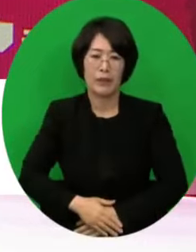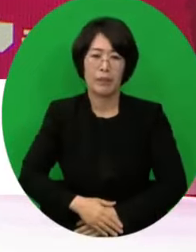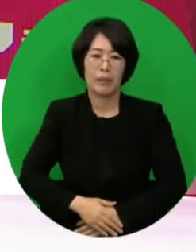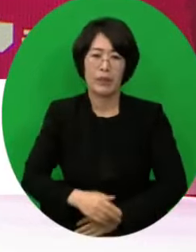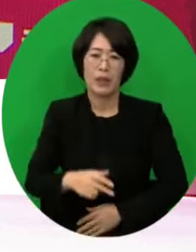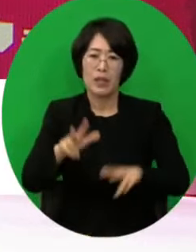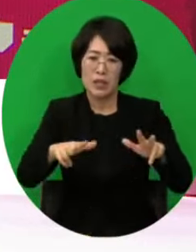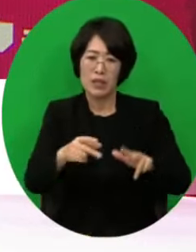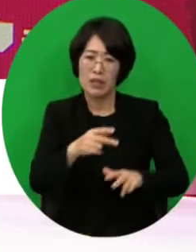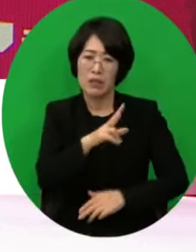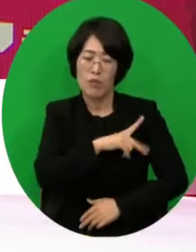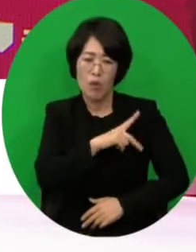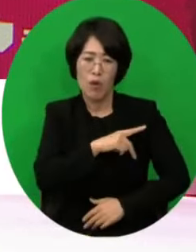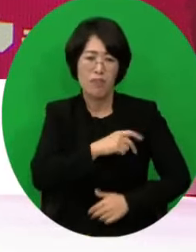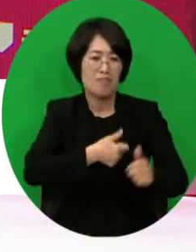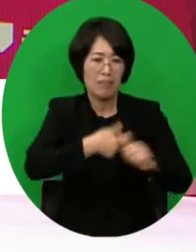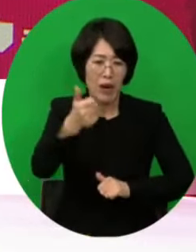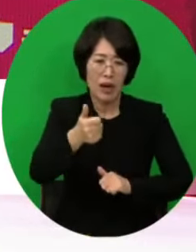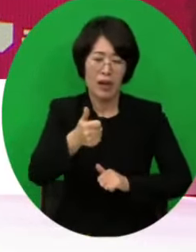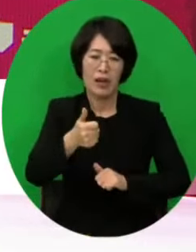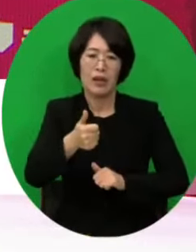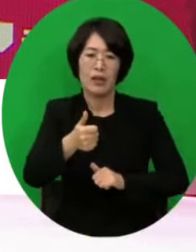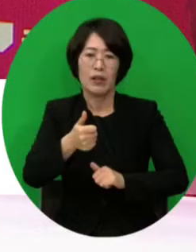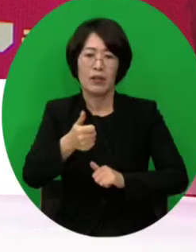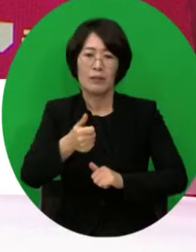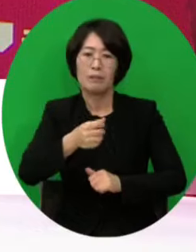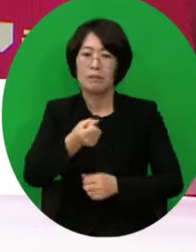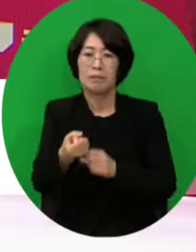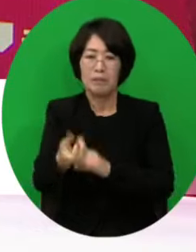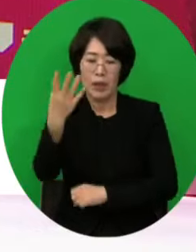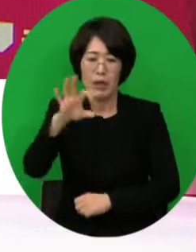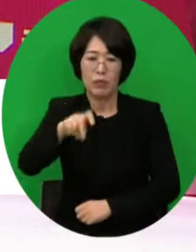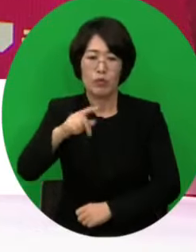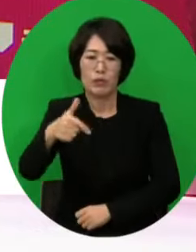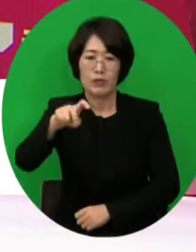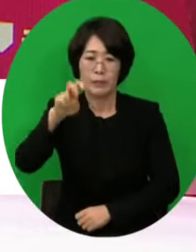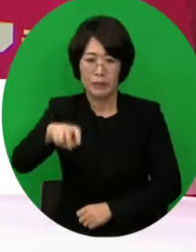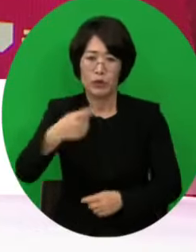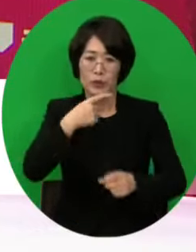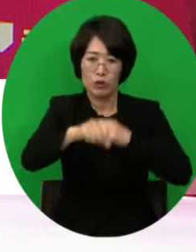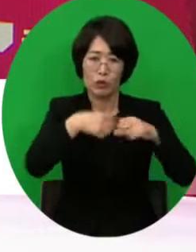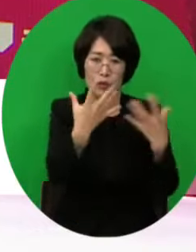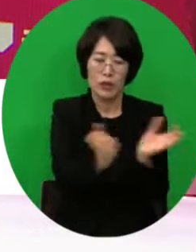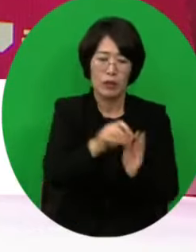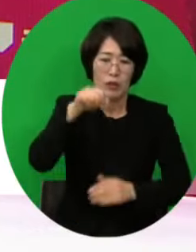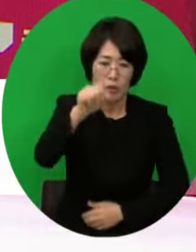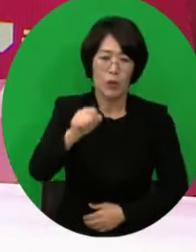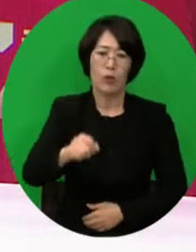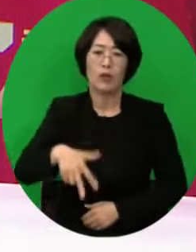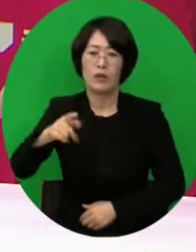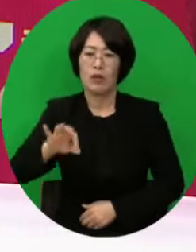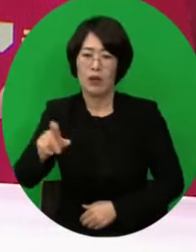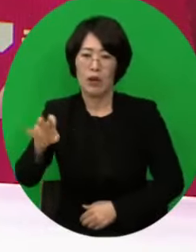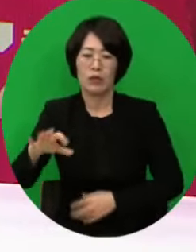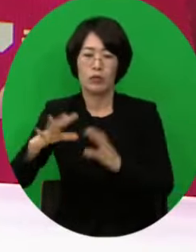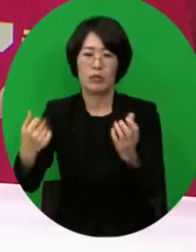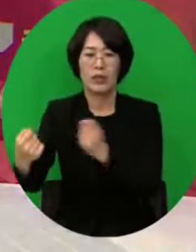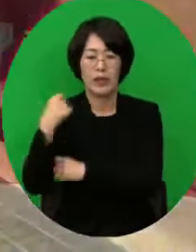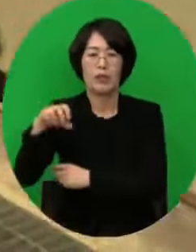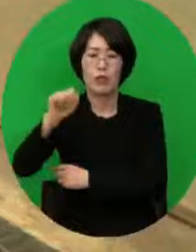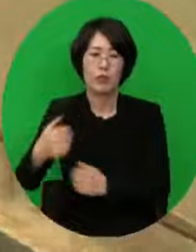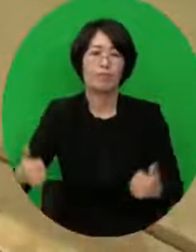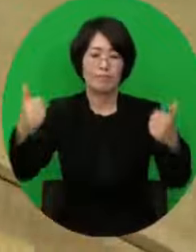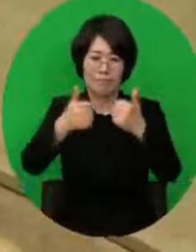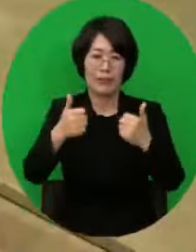민주당 공천을 받은 문금주 후보와 국민의힘 김형주 후보가 맞붙게 됐습니다. 박종호 기자입니다.